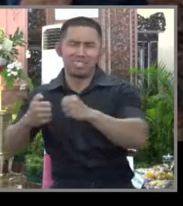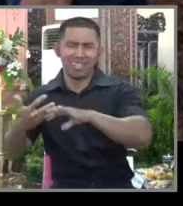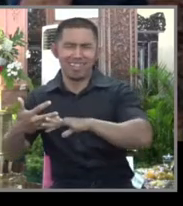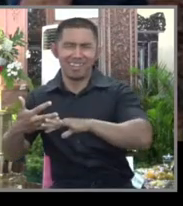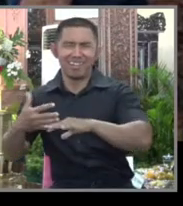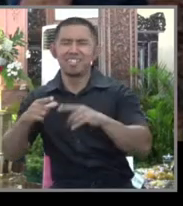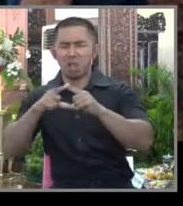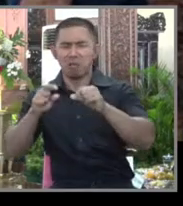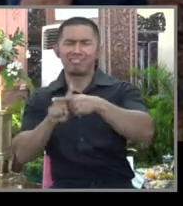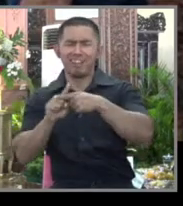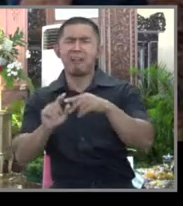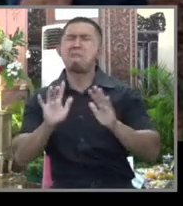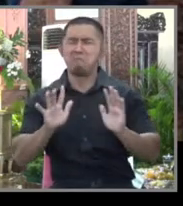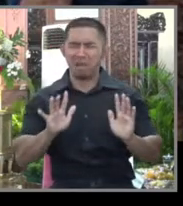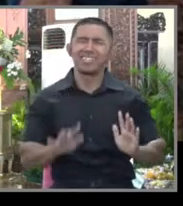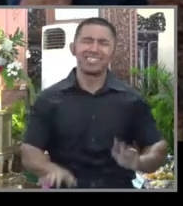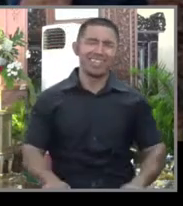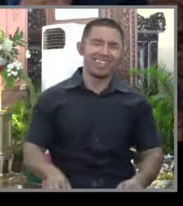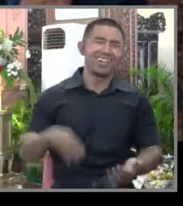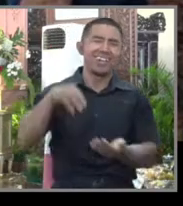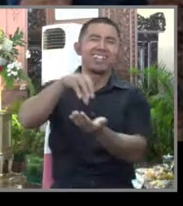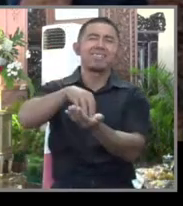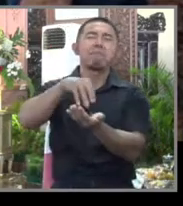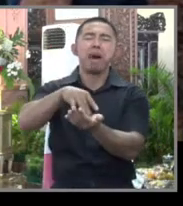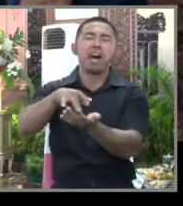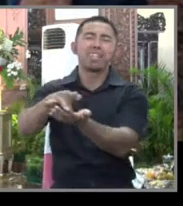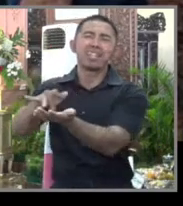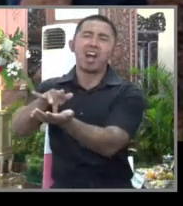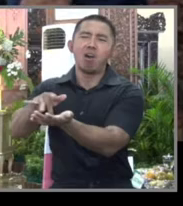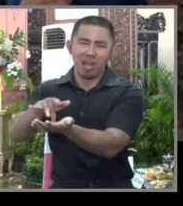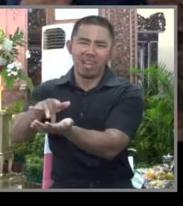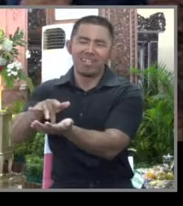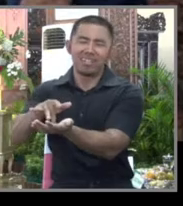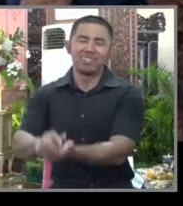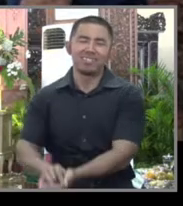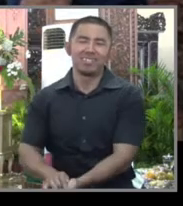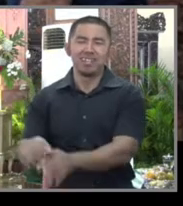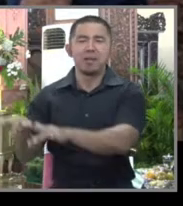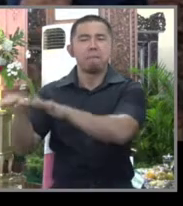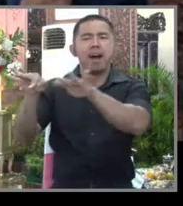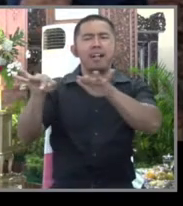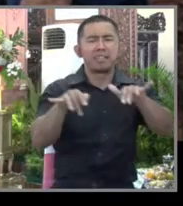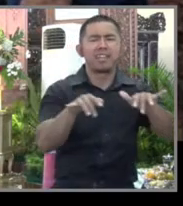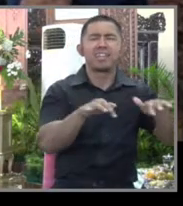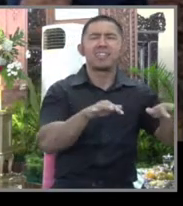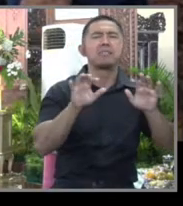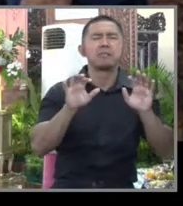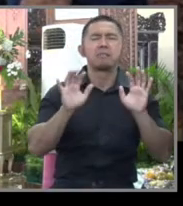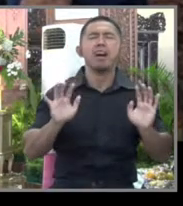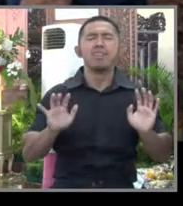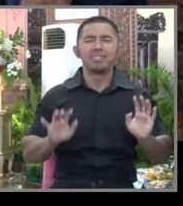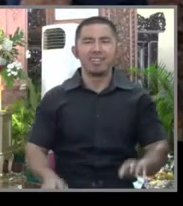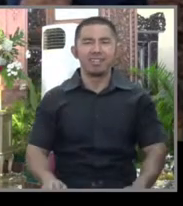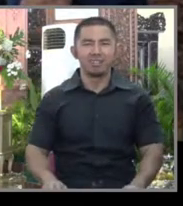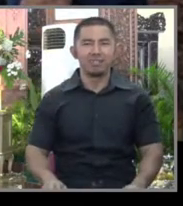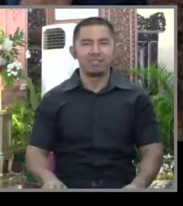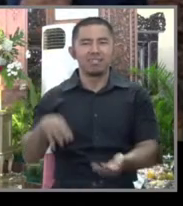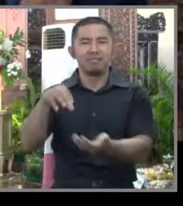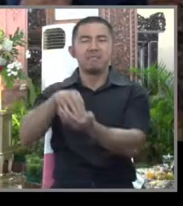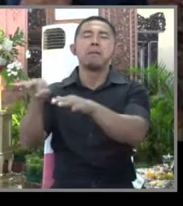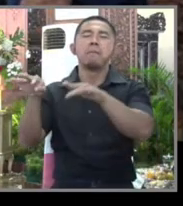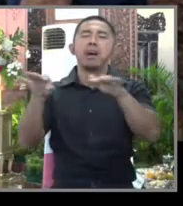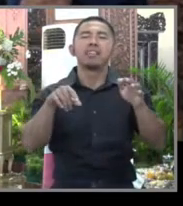di Jawa Tengah banyak daerah-daerah yang rawan di Pantura ini banyak khususnya di costal area atau daerah pantai